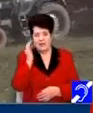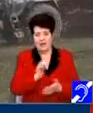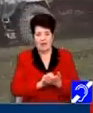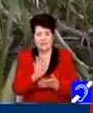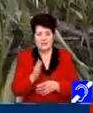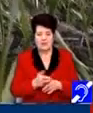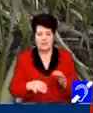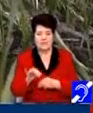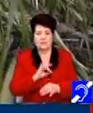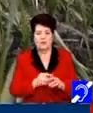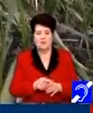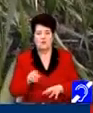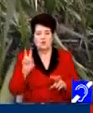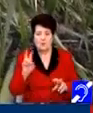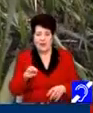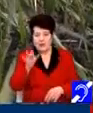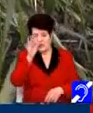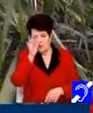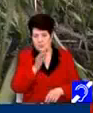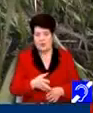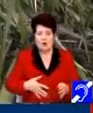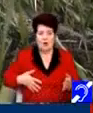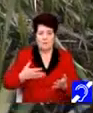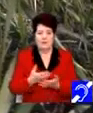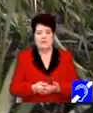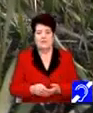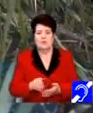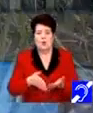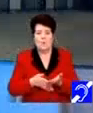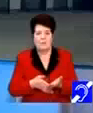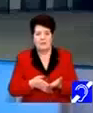refuzat să pună în discuție acest subiect, iar Chișinăul a plătit compensații.